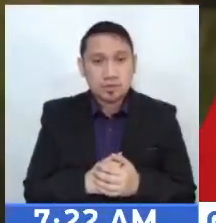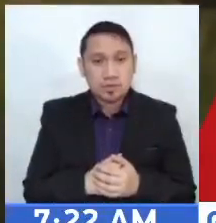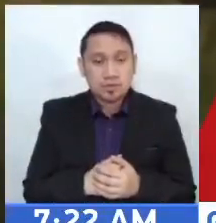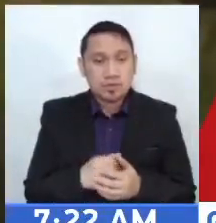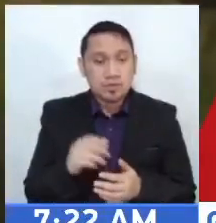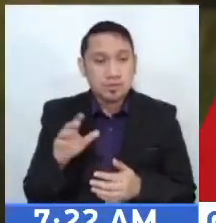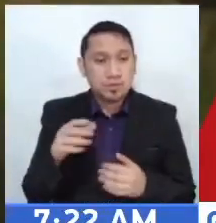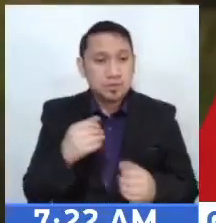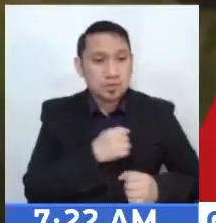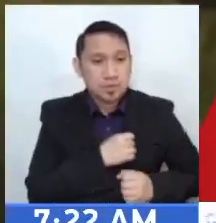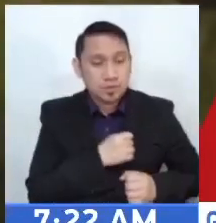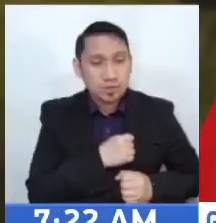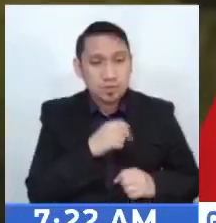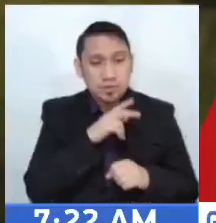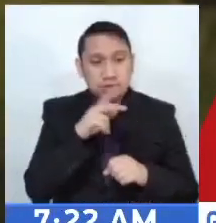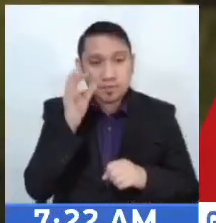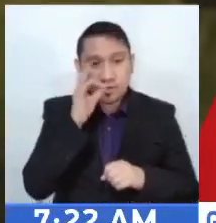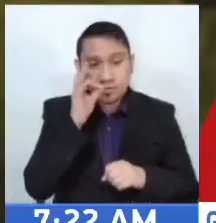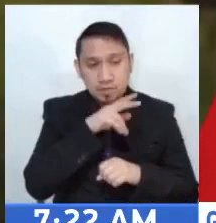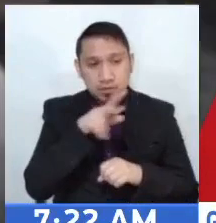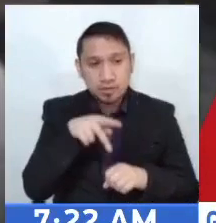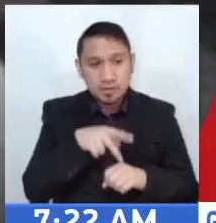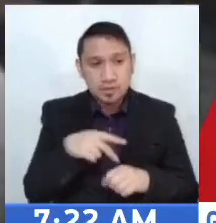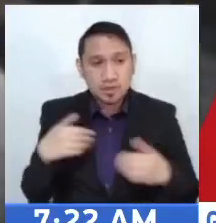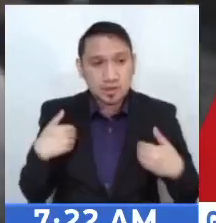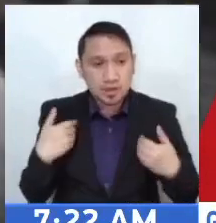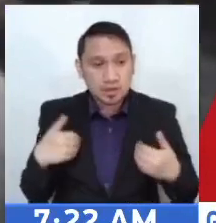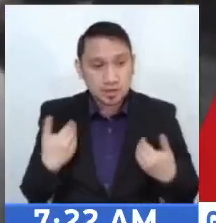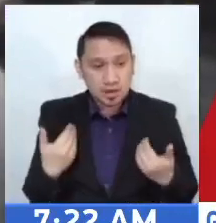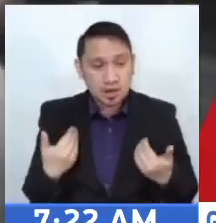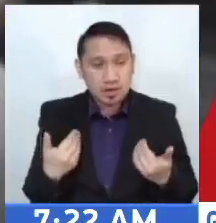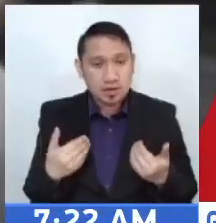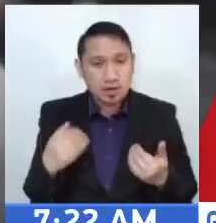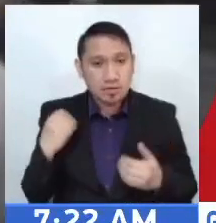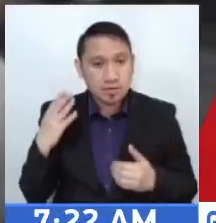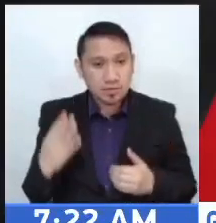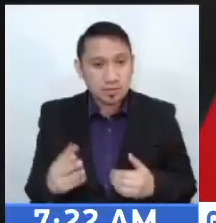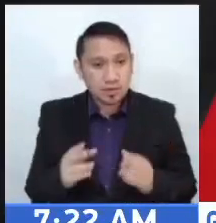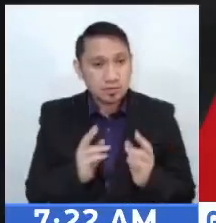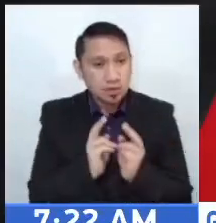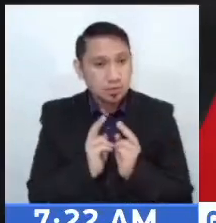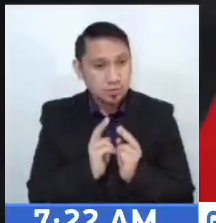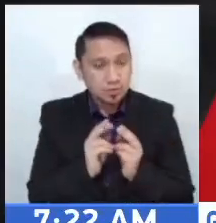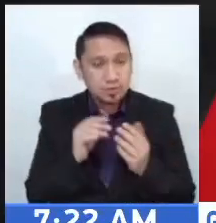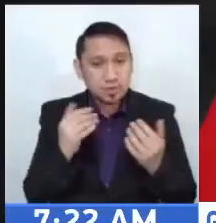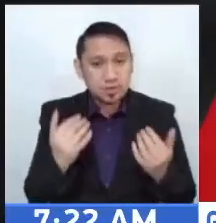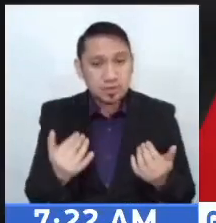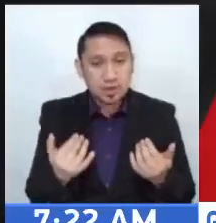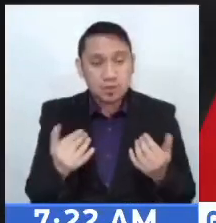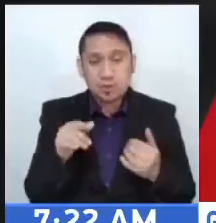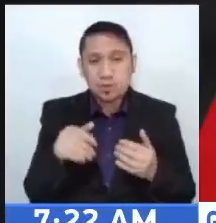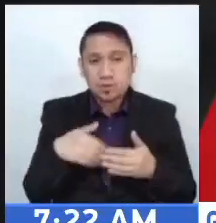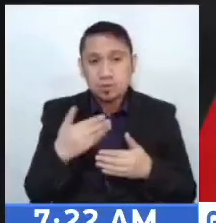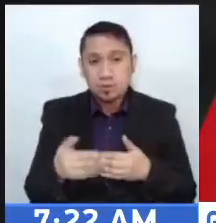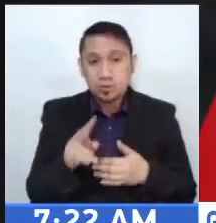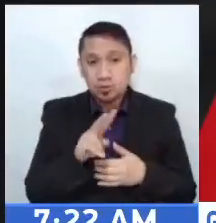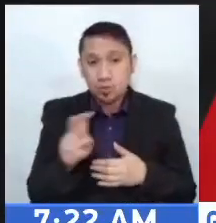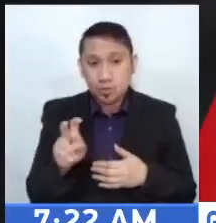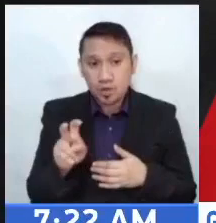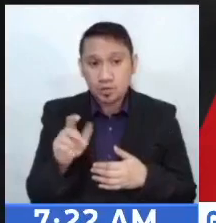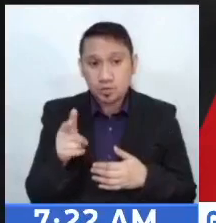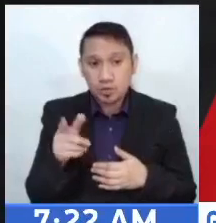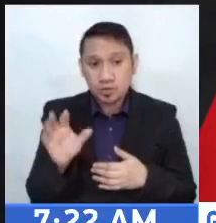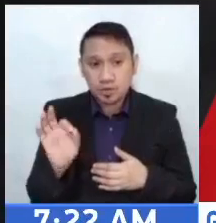the Filipino People Young Officers Union. Sa loob ng kanyang panunungkulan, 229 na batas ang kanyang